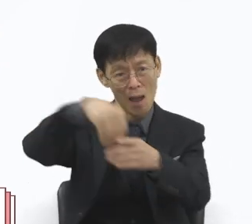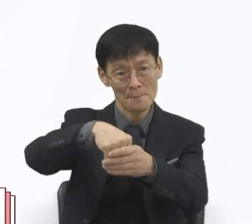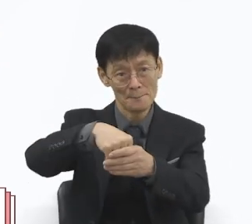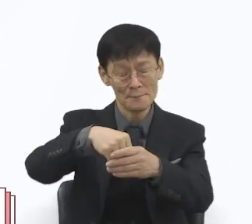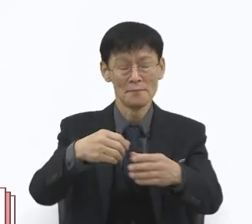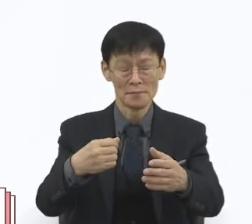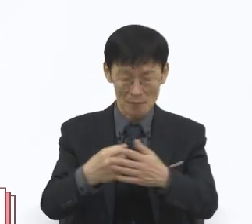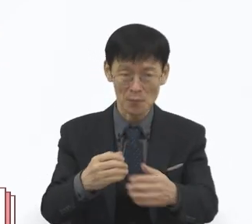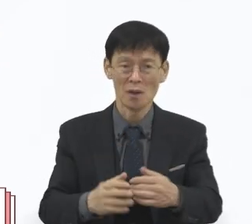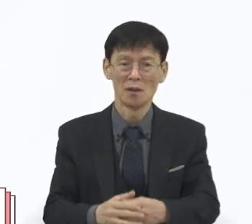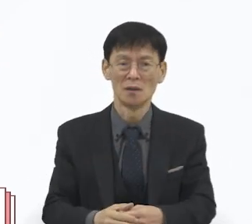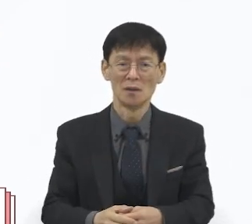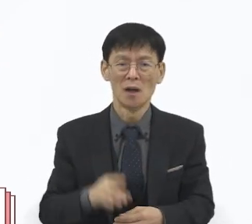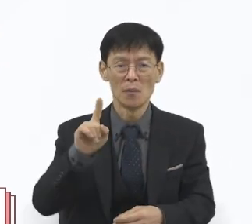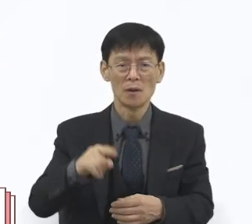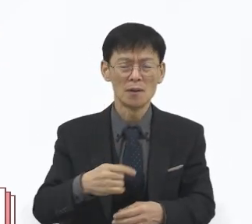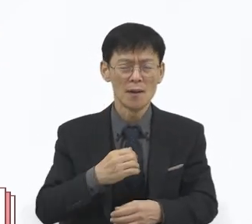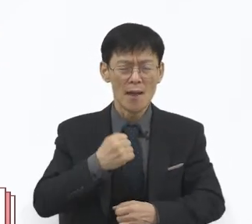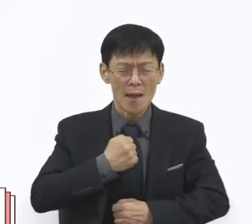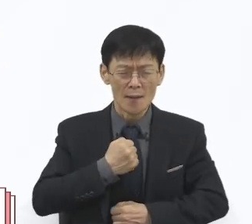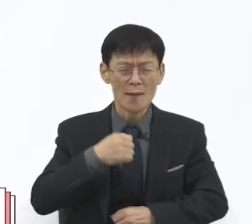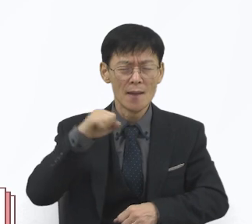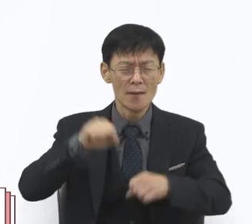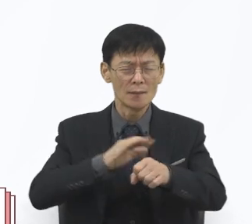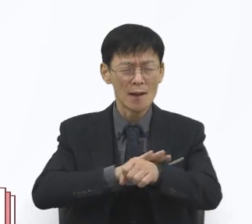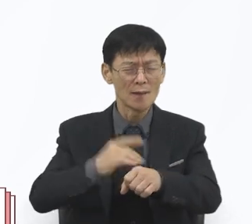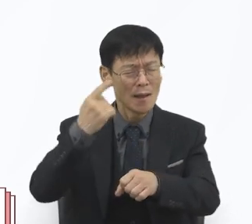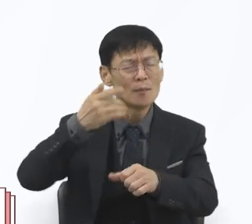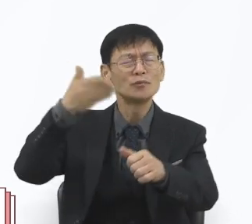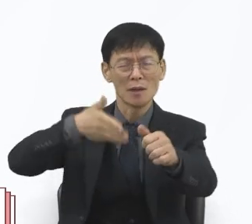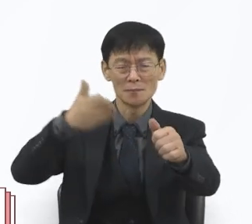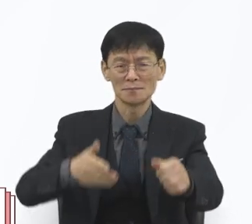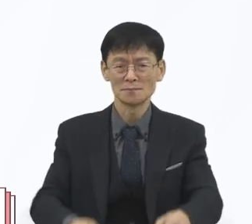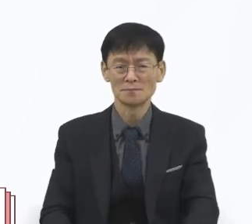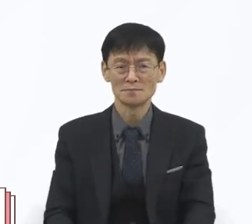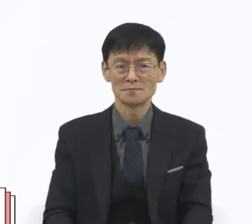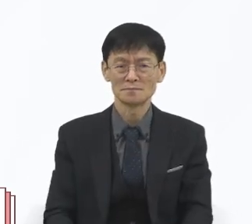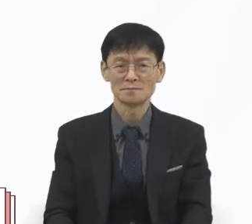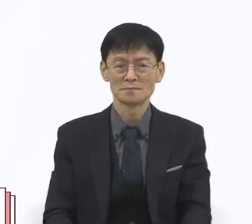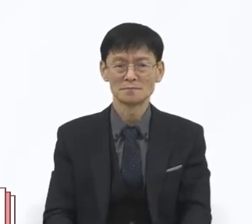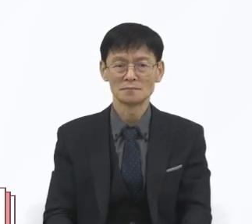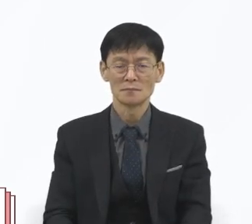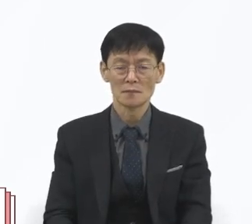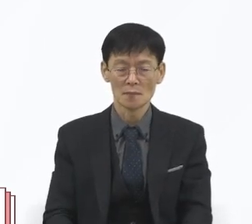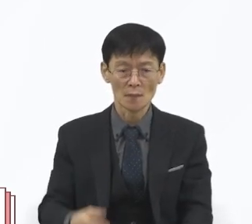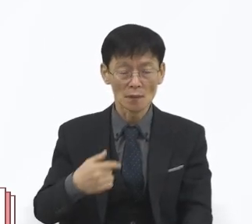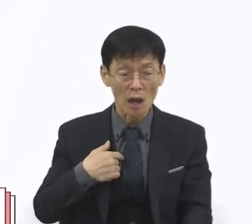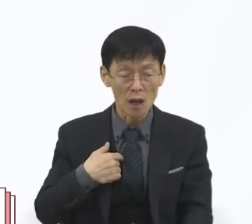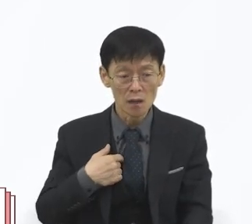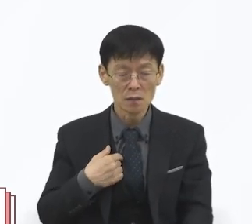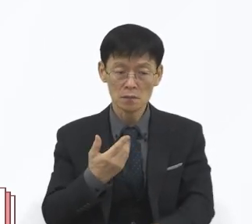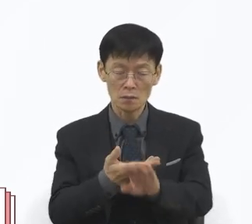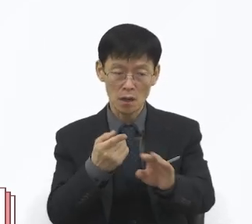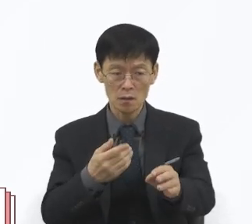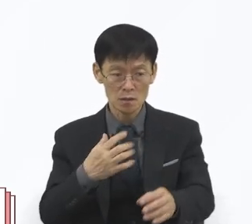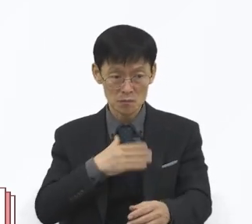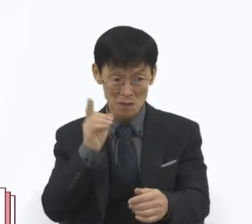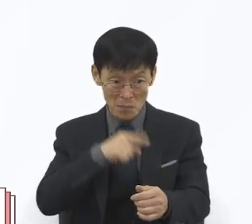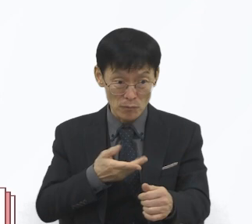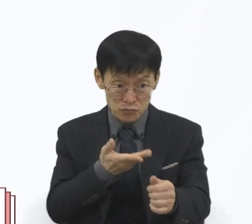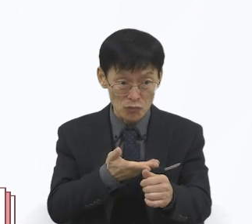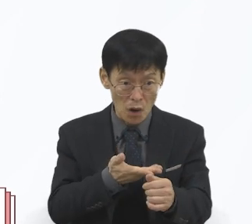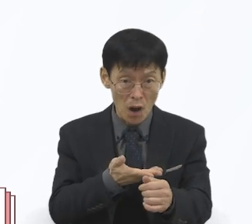성희롱에 해당될 수 있기 때문에 잘 생각하고 조심히 행동해야 합니다. 내가 다른